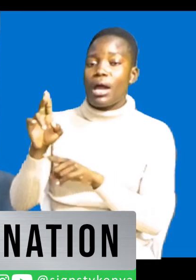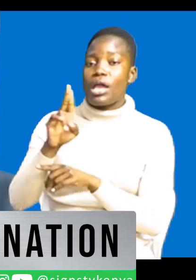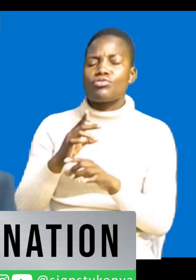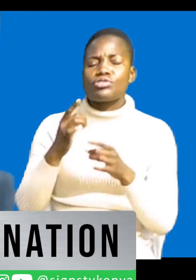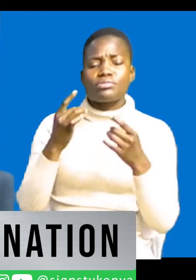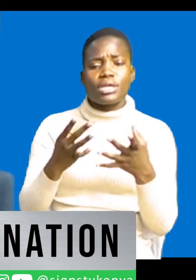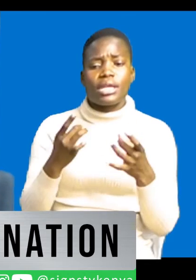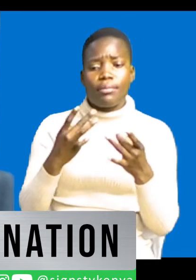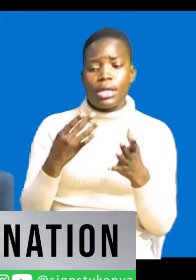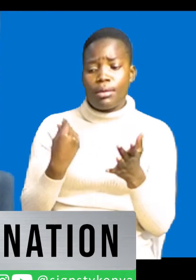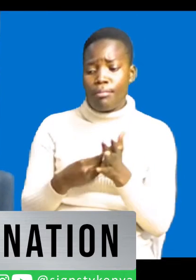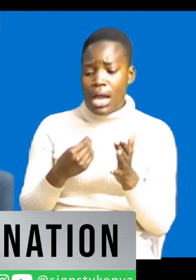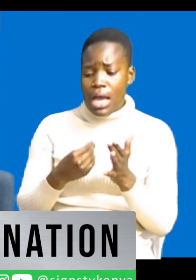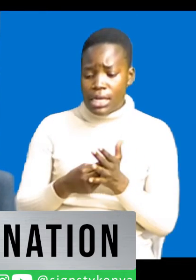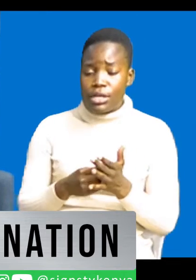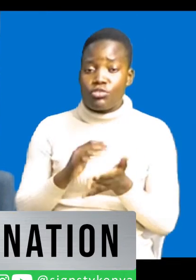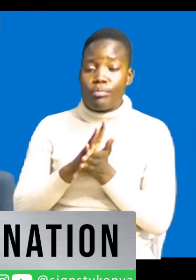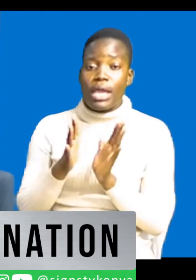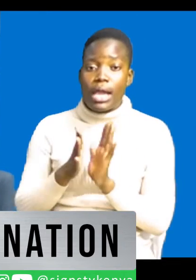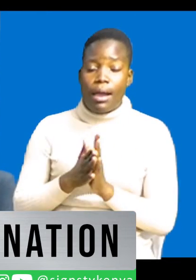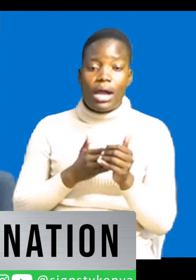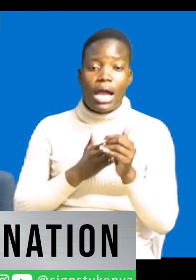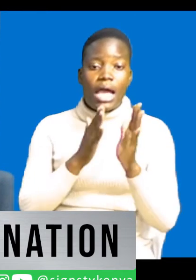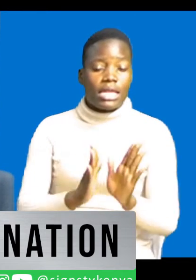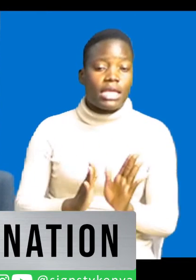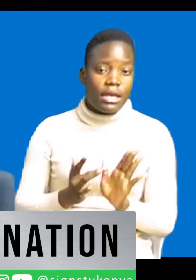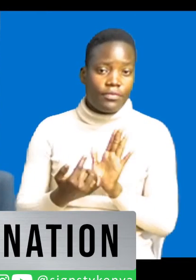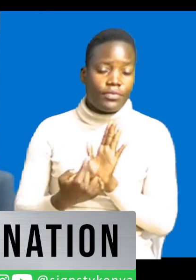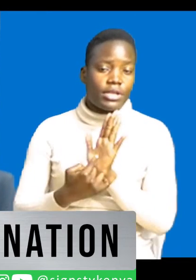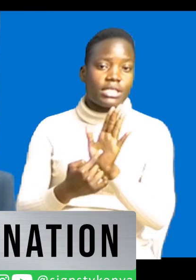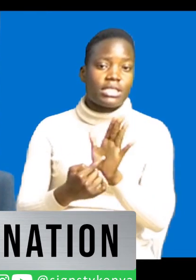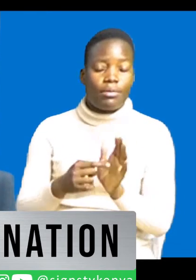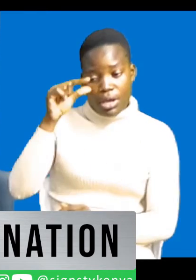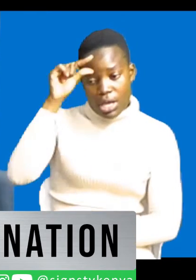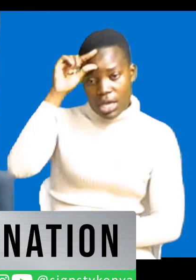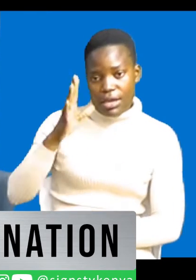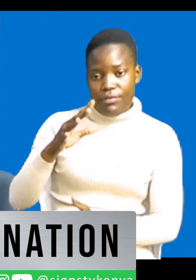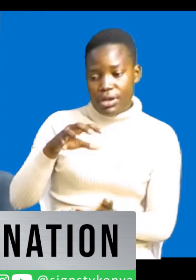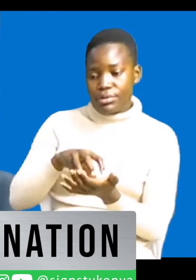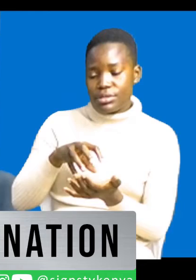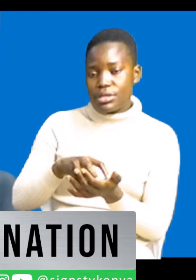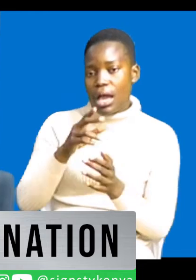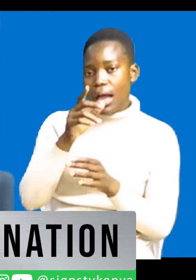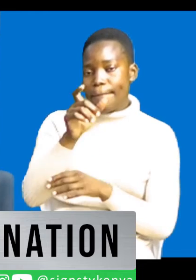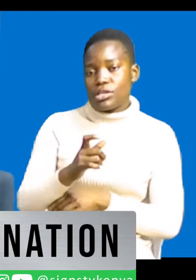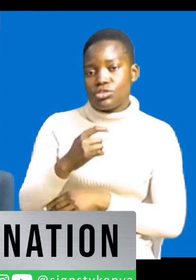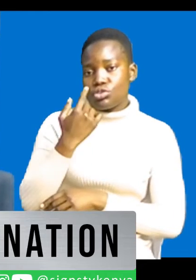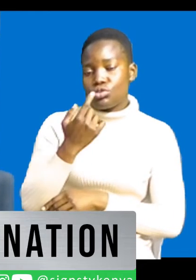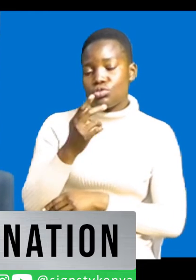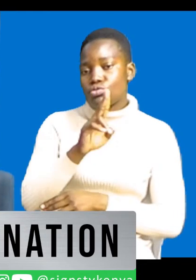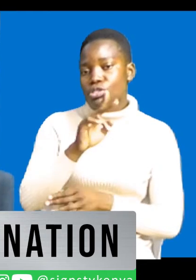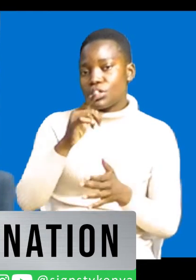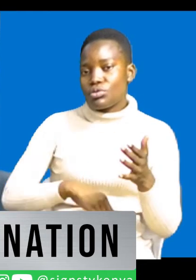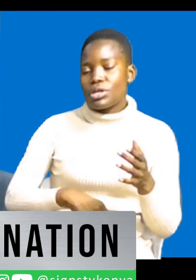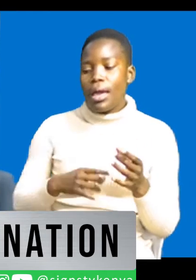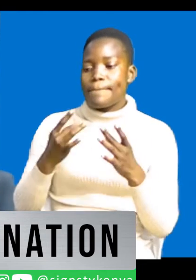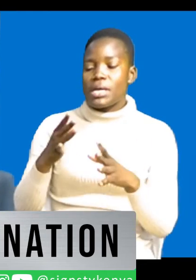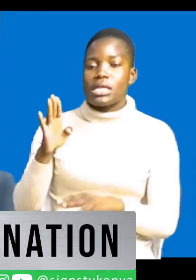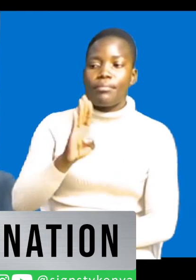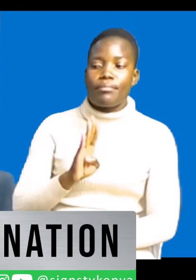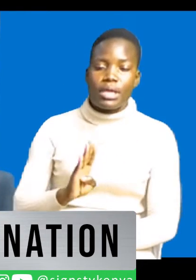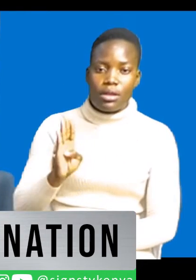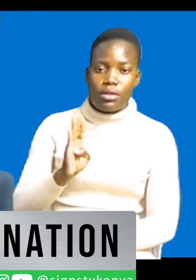mabilioni kutafuta kiti kidogo kama tuseme ya governor, unasikia mtu anatumia bilioni kadhaa.